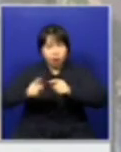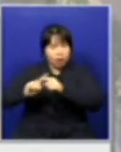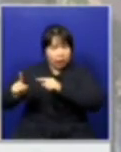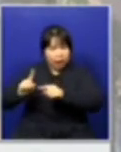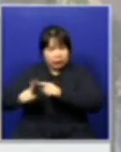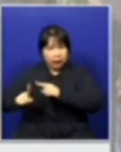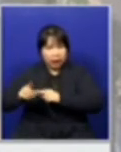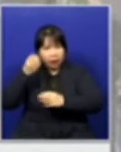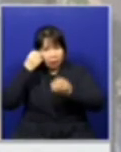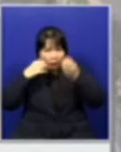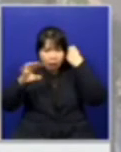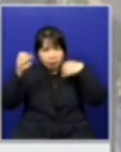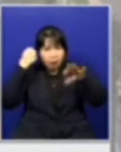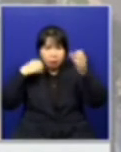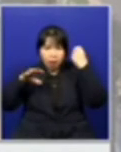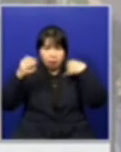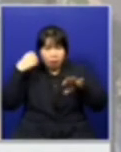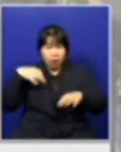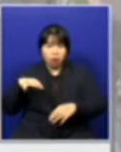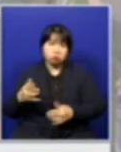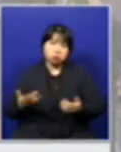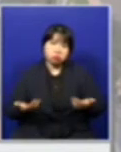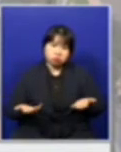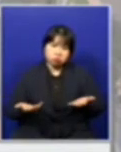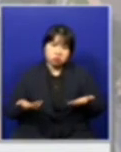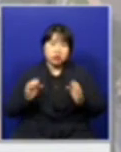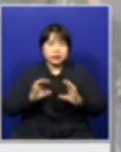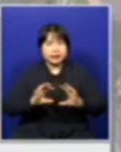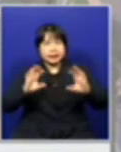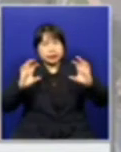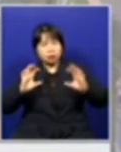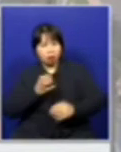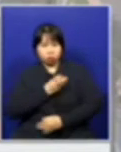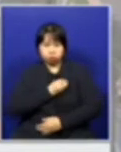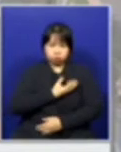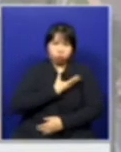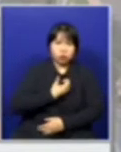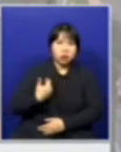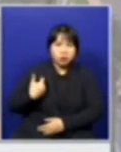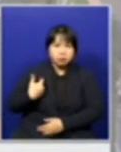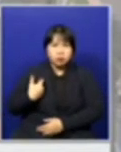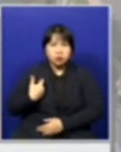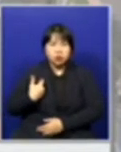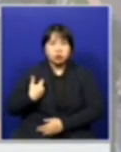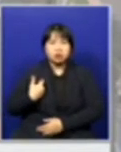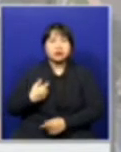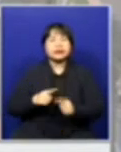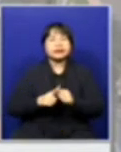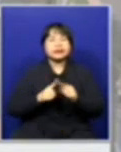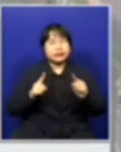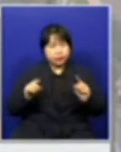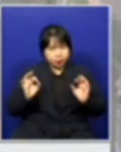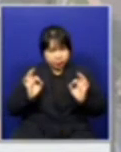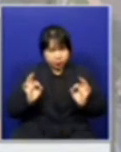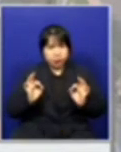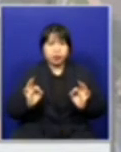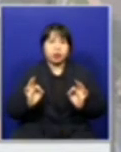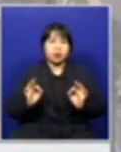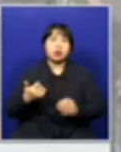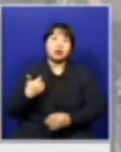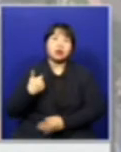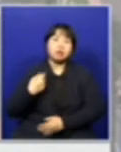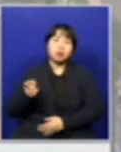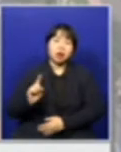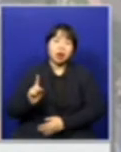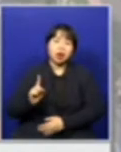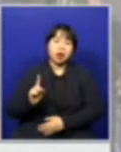กลับบ้านตอนนี้รัฐบาลก็คงจะแตกตื่นตกใจเหมือนกันแหละนะคะแต่ก็ยังดีนะคะที่เรามีการ